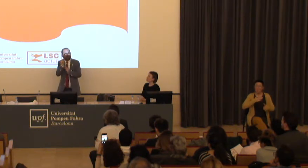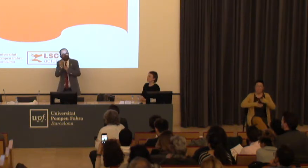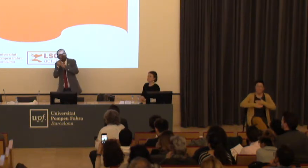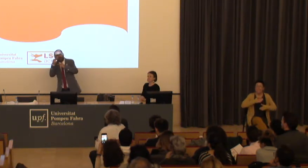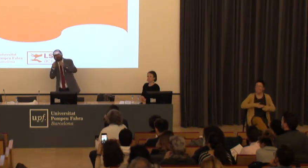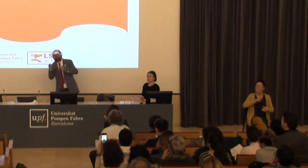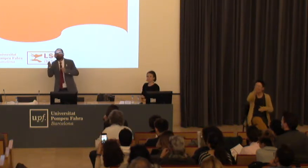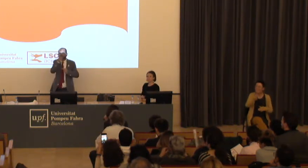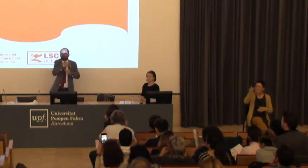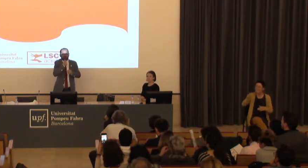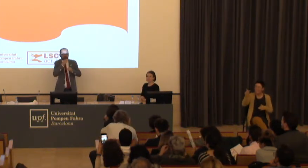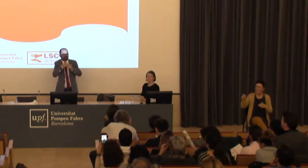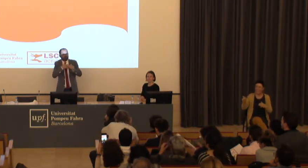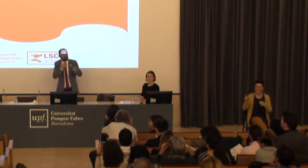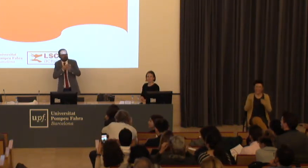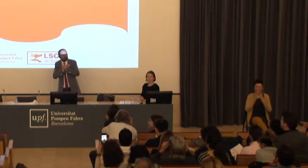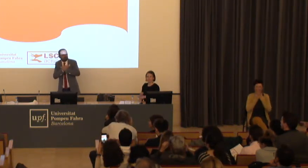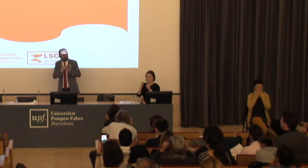diguessin algunes paraules,